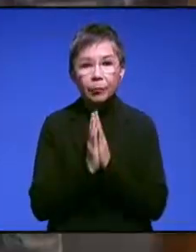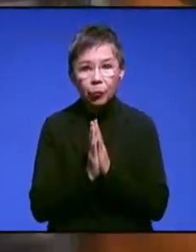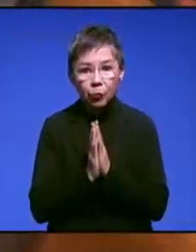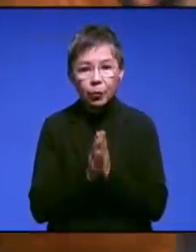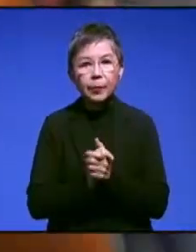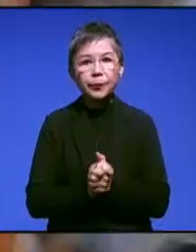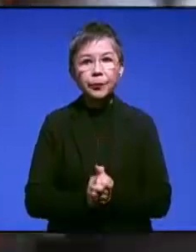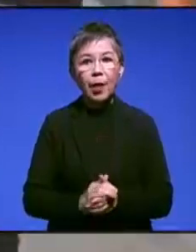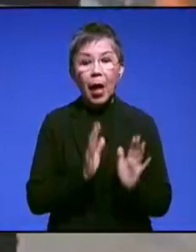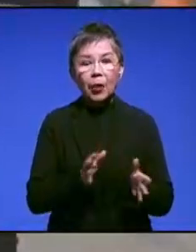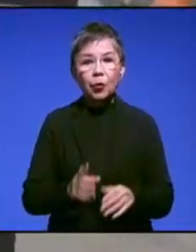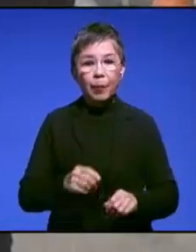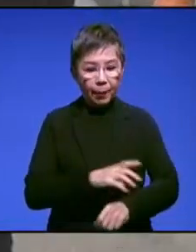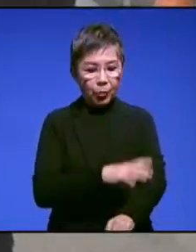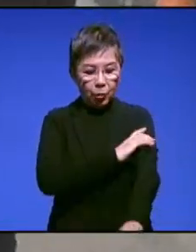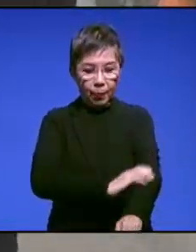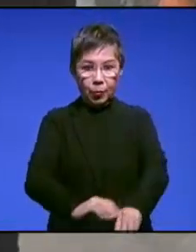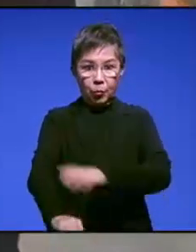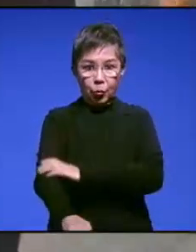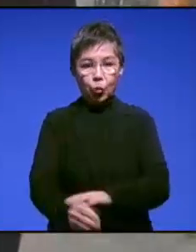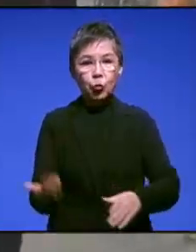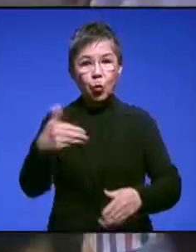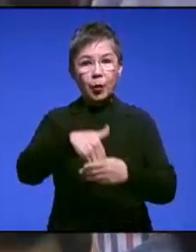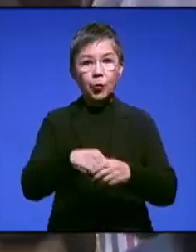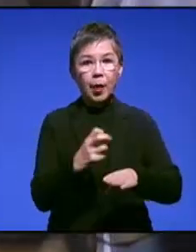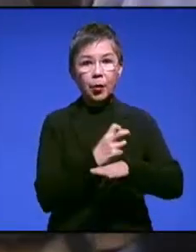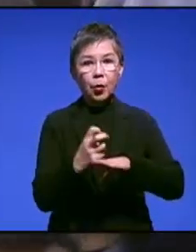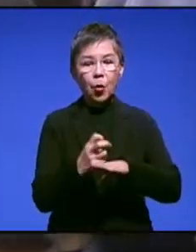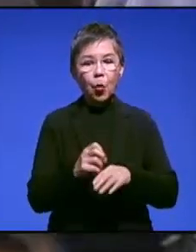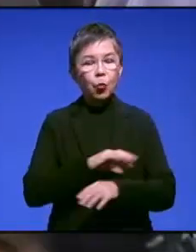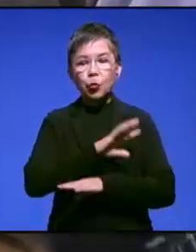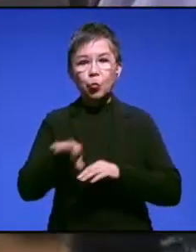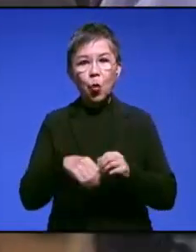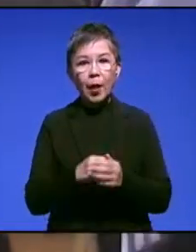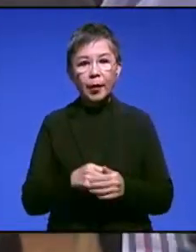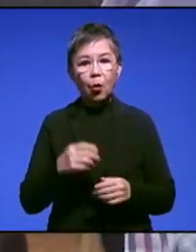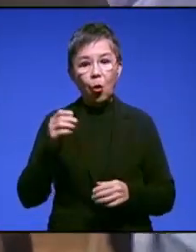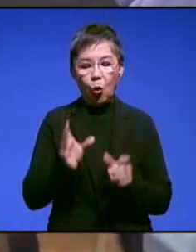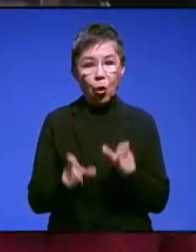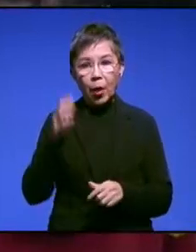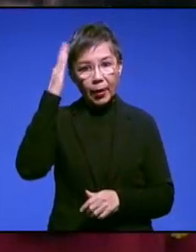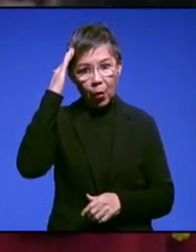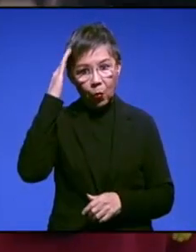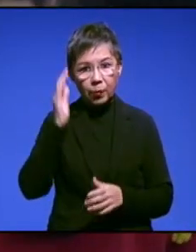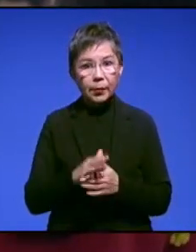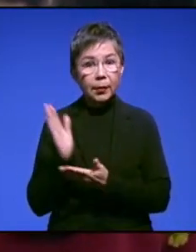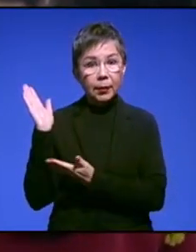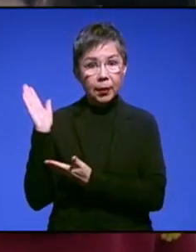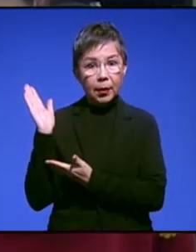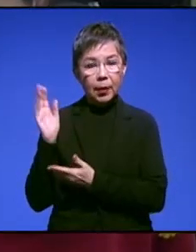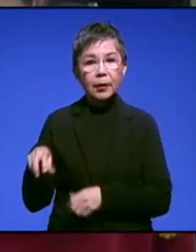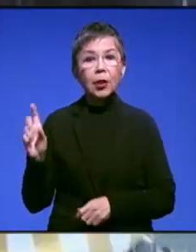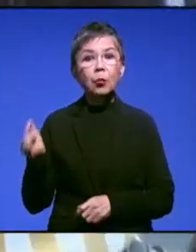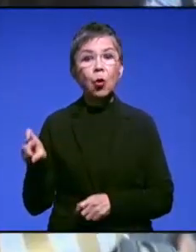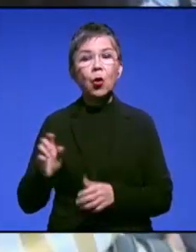Sementara itu, aturan wajib memakai baju lengan panjang bagi pengguna KRL belum sepenuhnya dipatuhi warga. Seperti yang terekam di stasiun Bogor